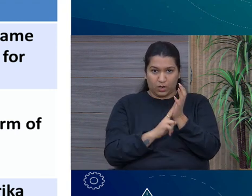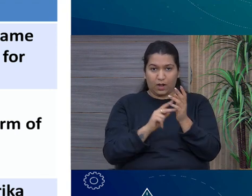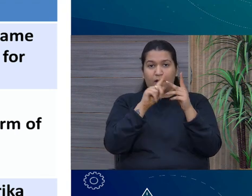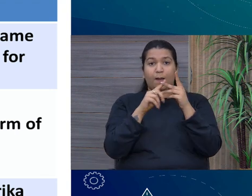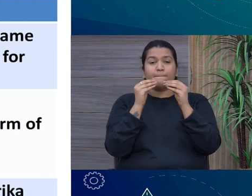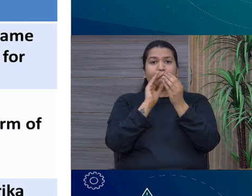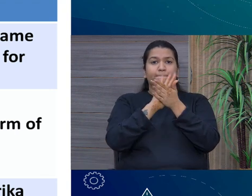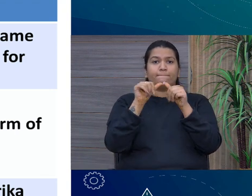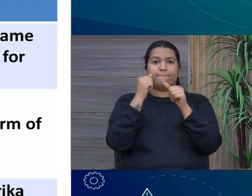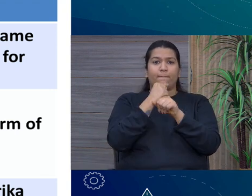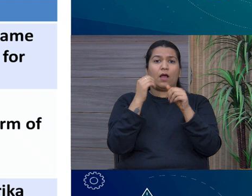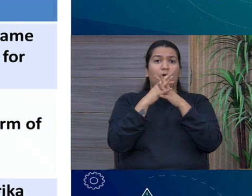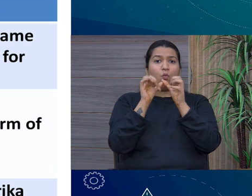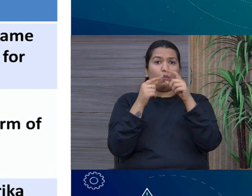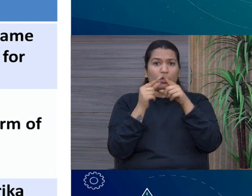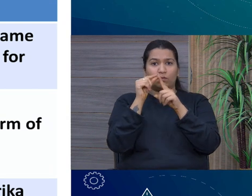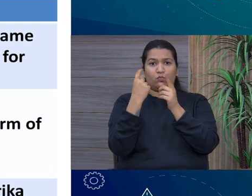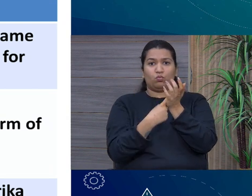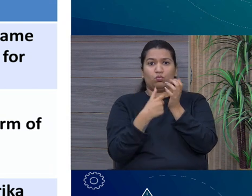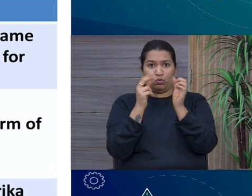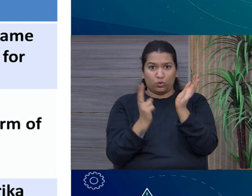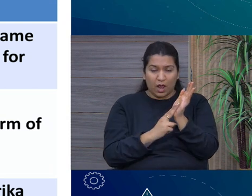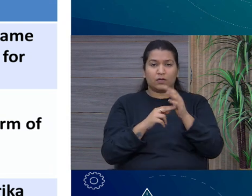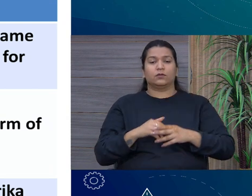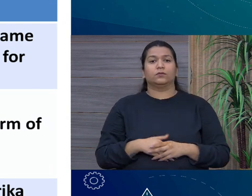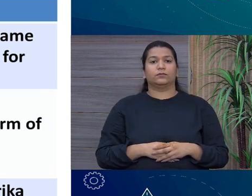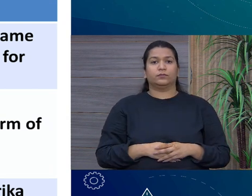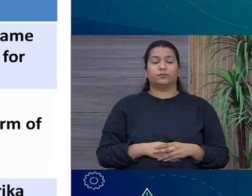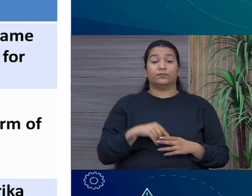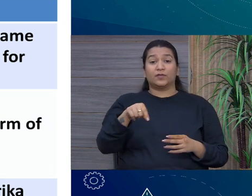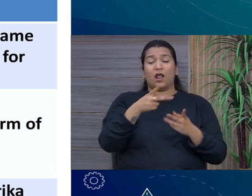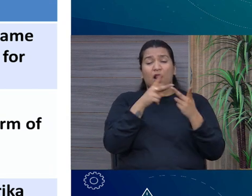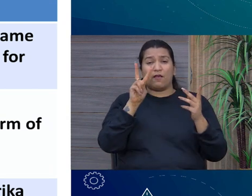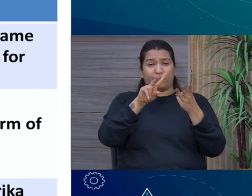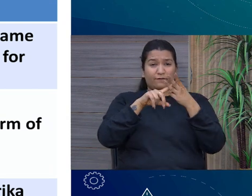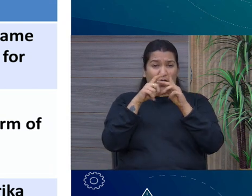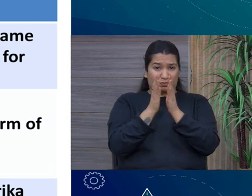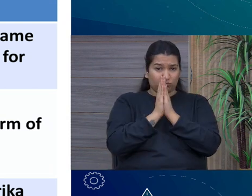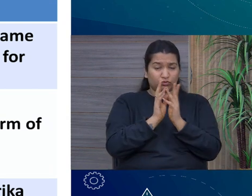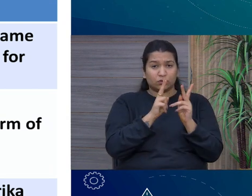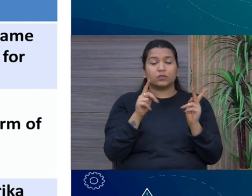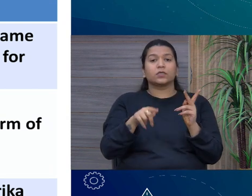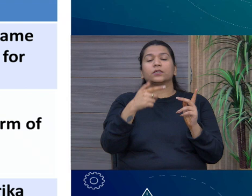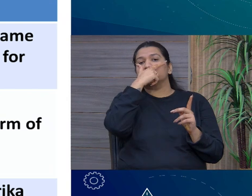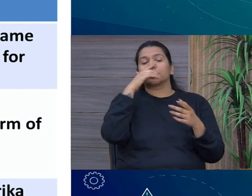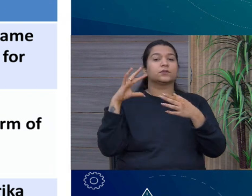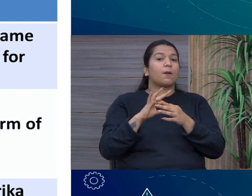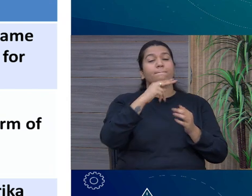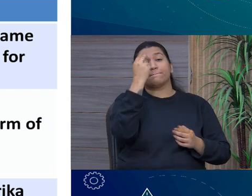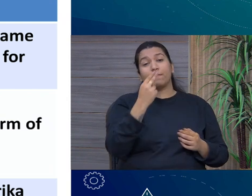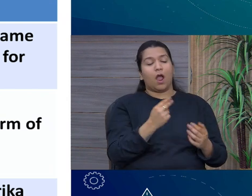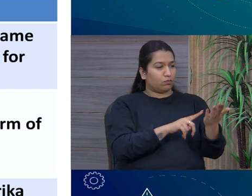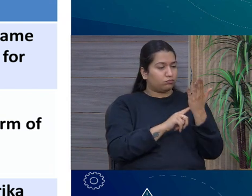भगवत पुराण, इस तरह के बहुत से जो हमारे वेद हुए या पुराण हुए उनको जैन पेंटिंग ने बहुत ही